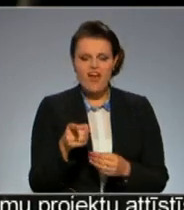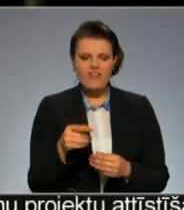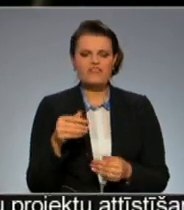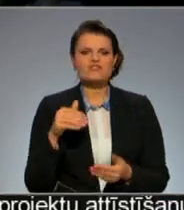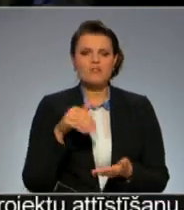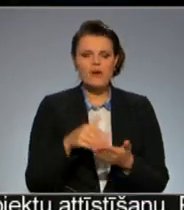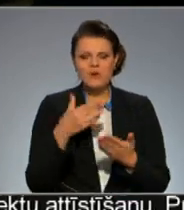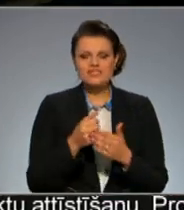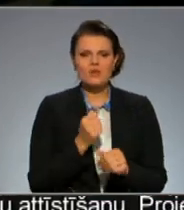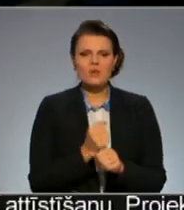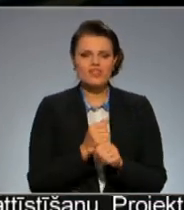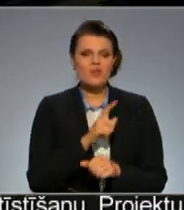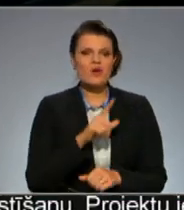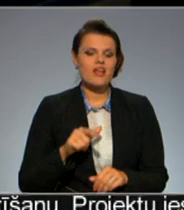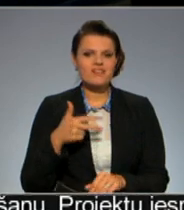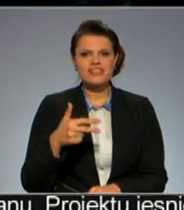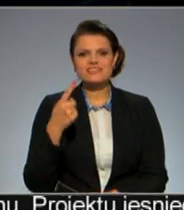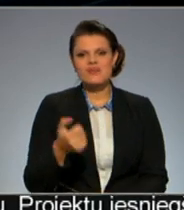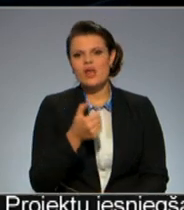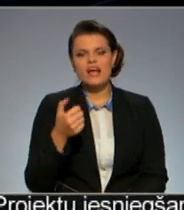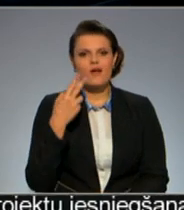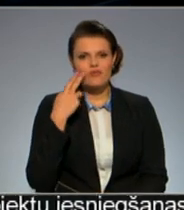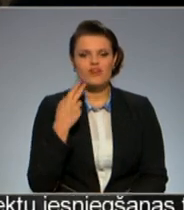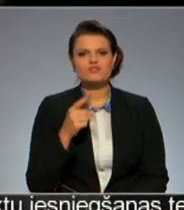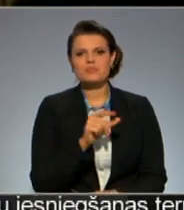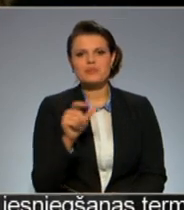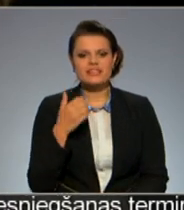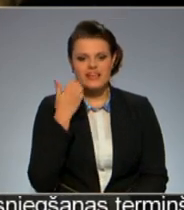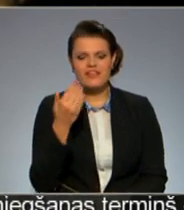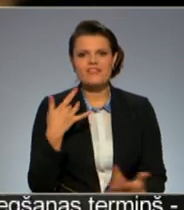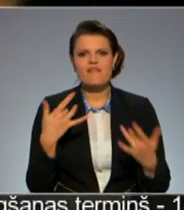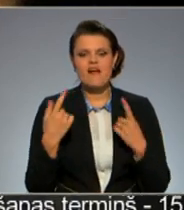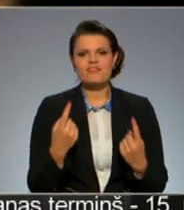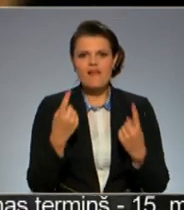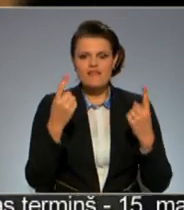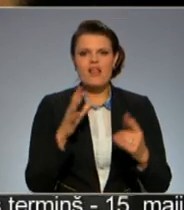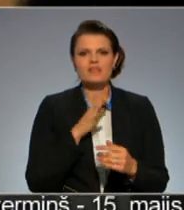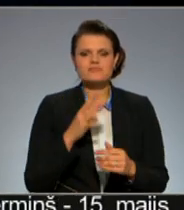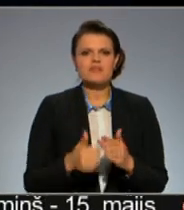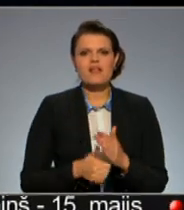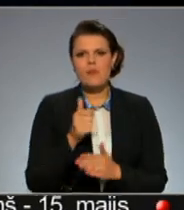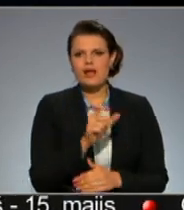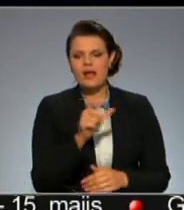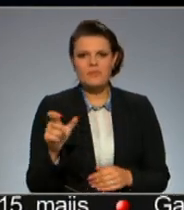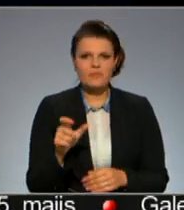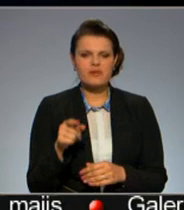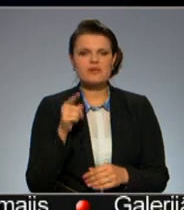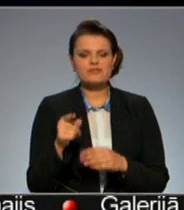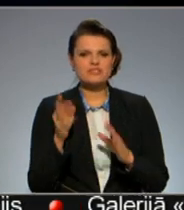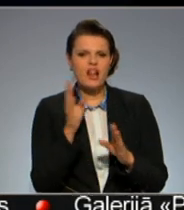pārtrauca savu karjeru latvijā 31 gada vecumā mirklī kad viņa aktiera talants bija zenītā smeldze un